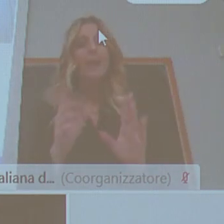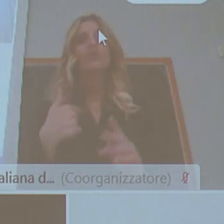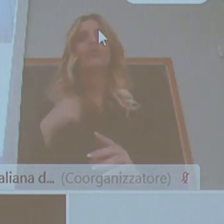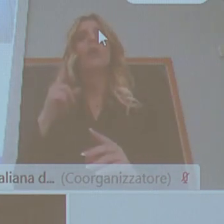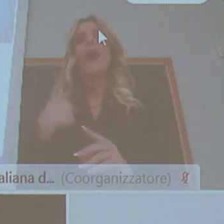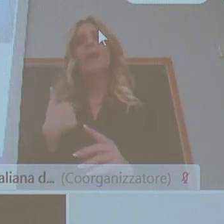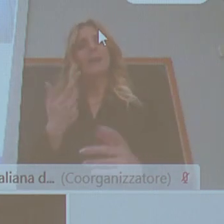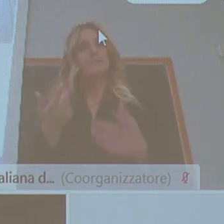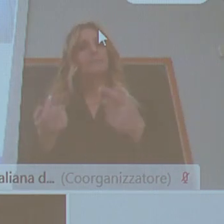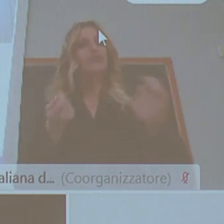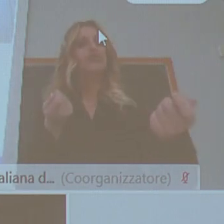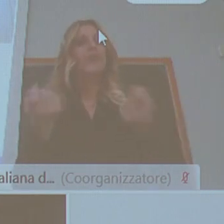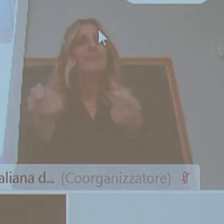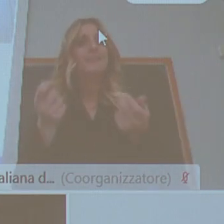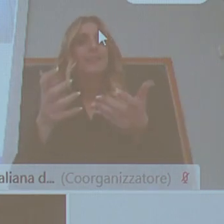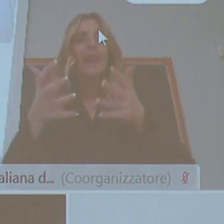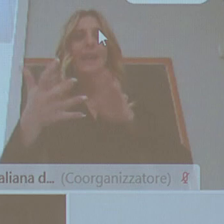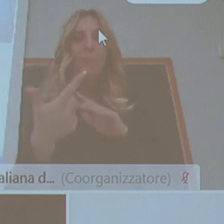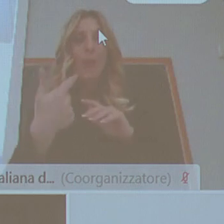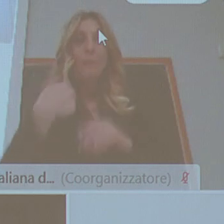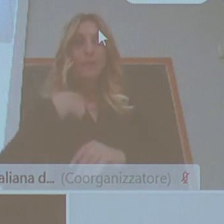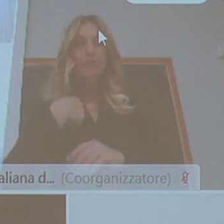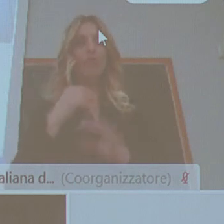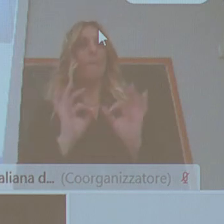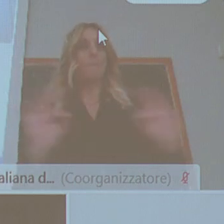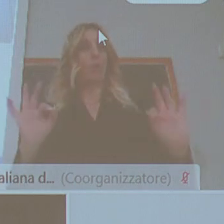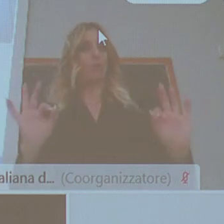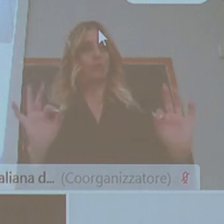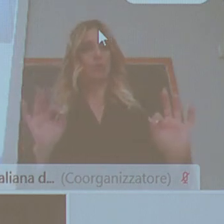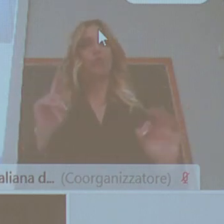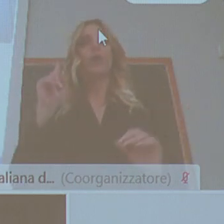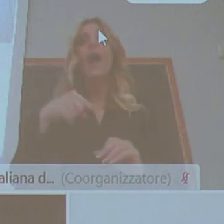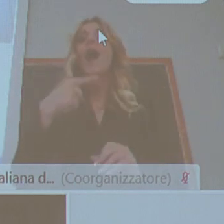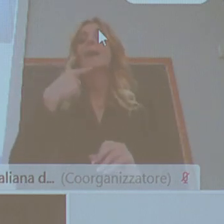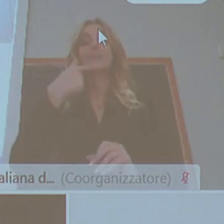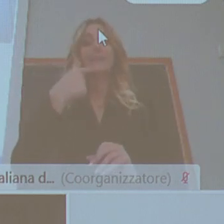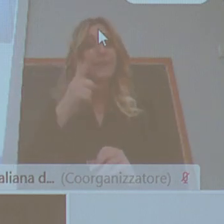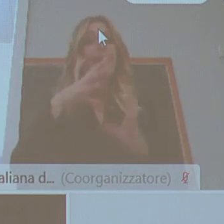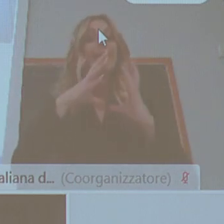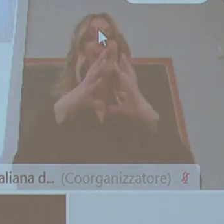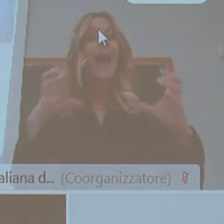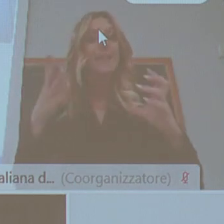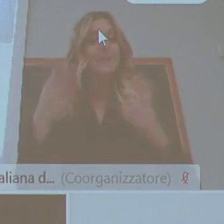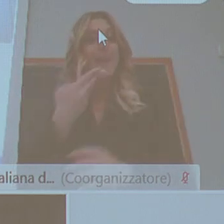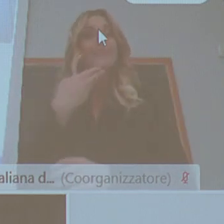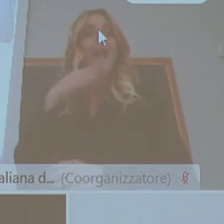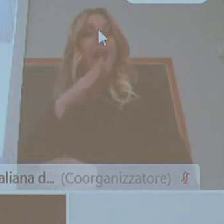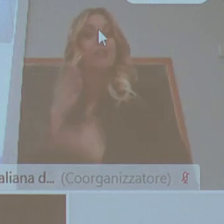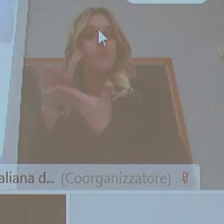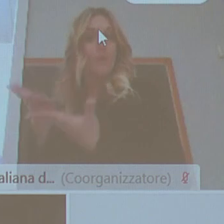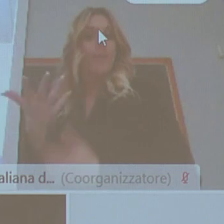del cambiamento, anche poi in funzione delle specificità della singola impresa, delle caratteristiche della singola